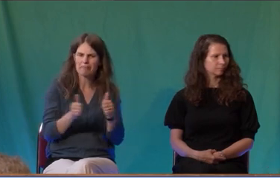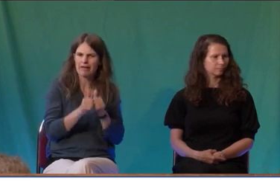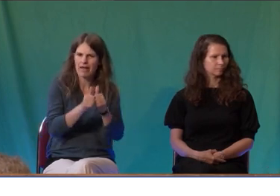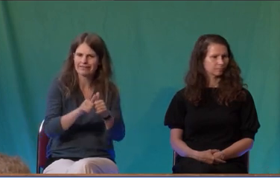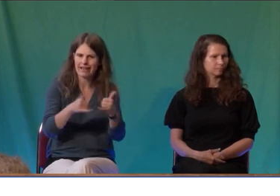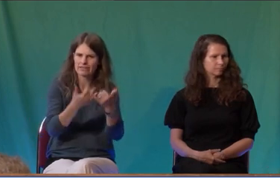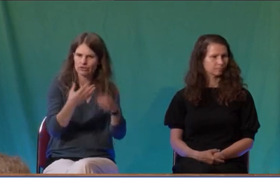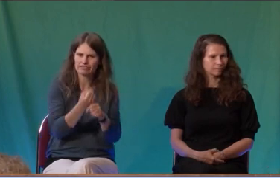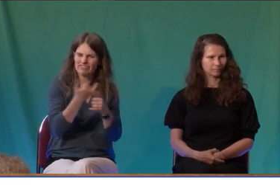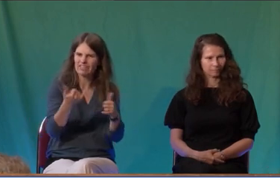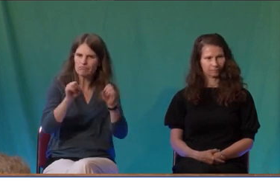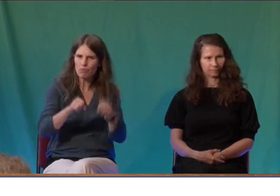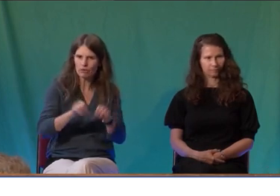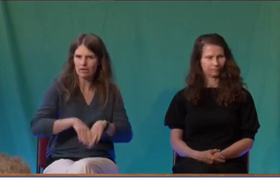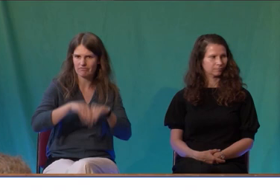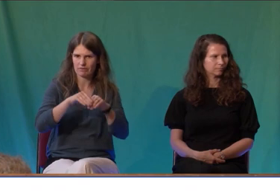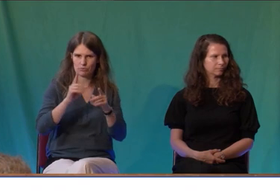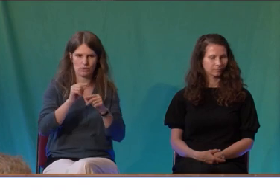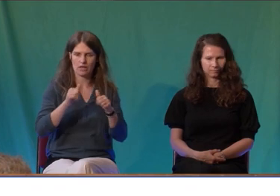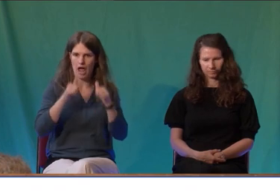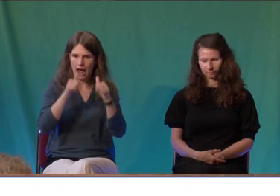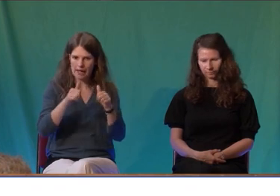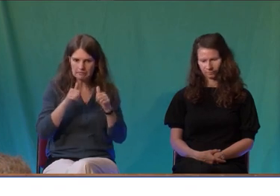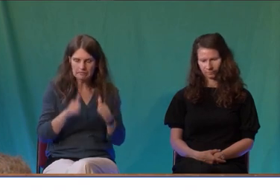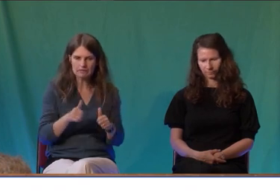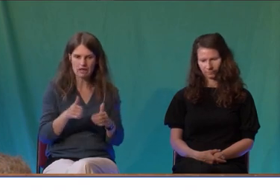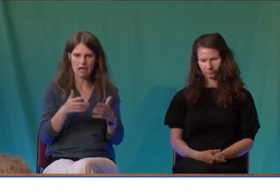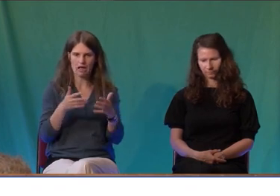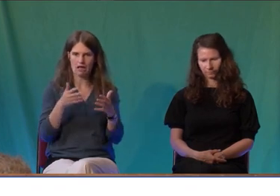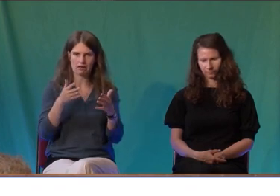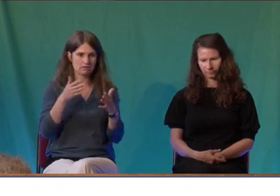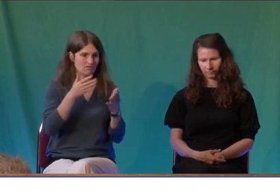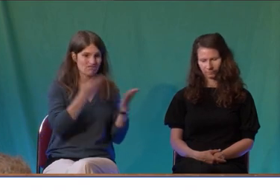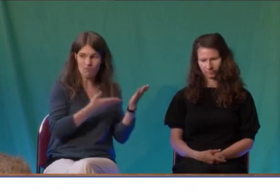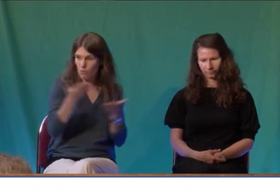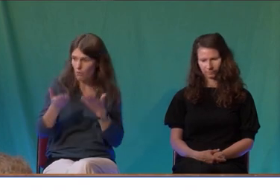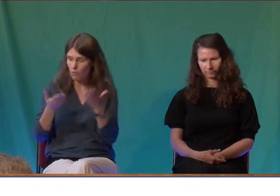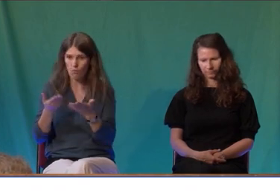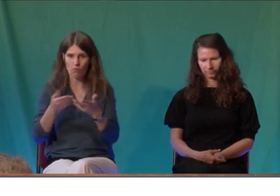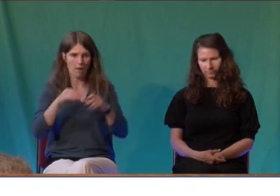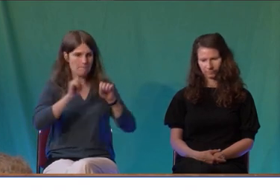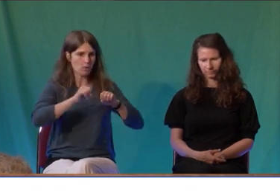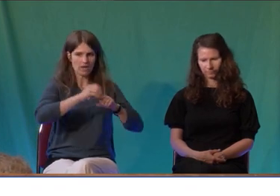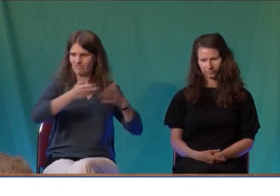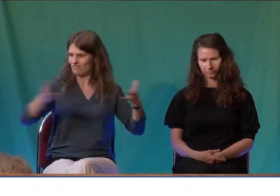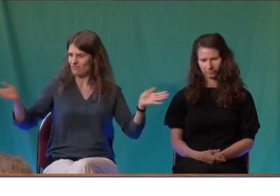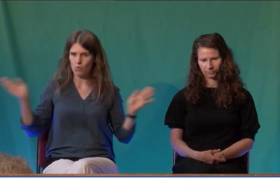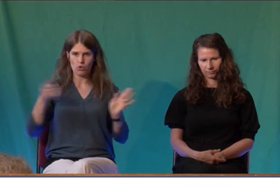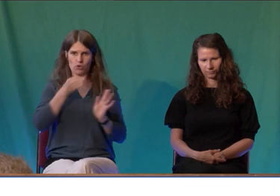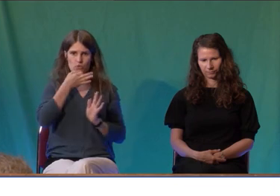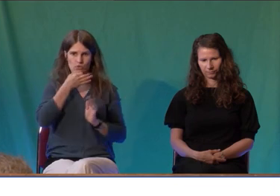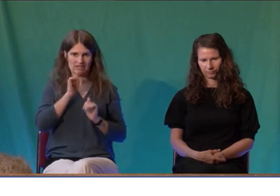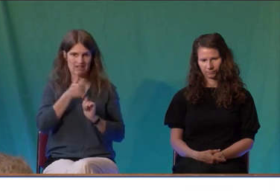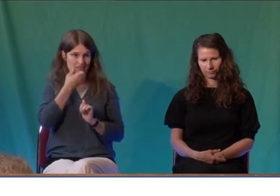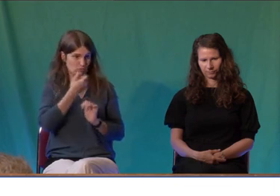die Antragstellung losgeht und wie die verschiedenen Möglichkeiten aussehen wenn man Jugendhilfe in Anspruch nehmen